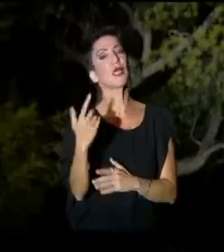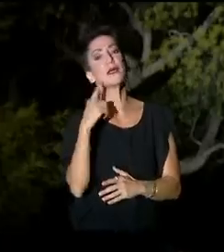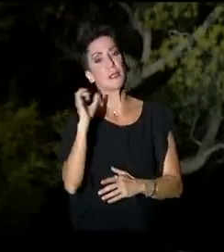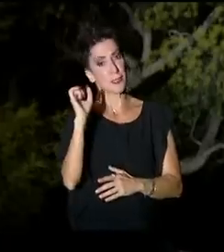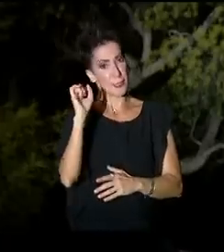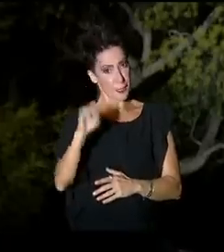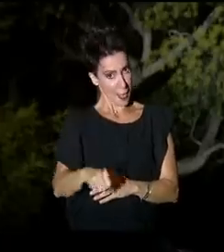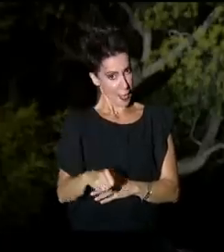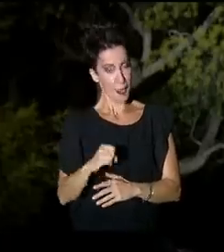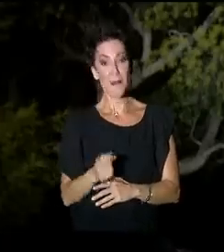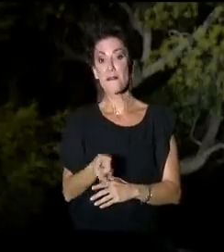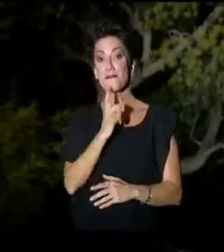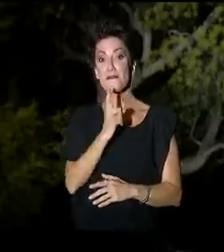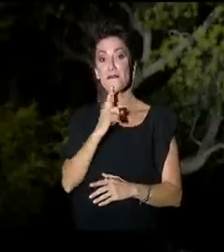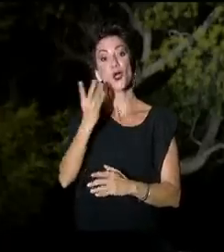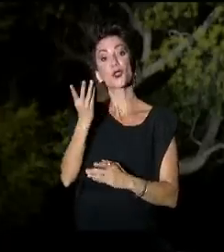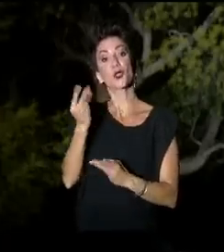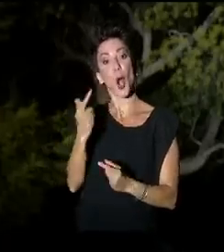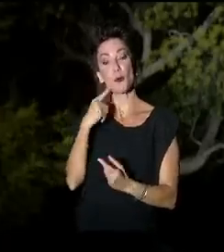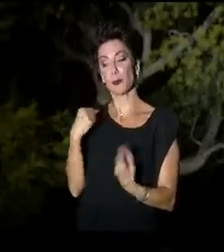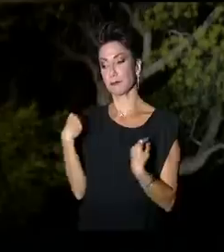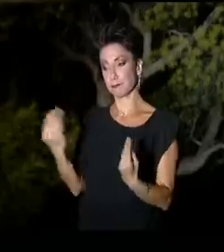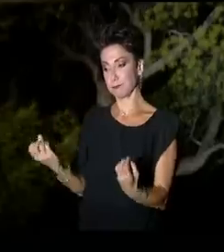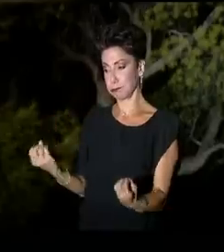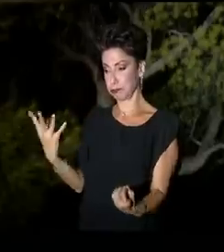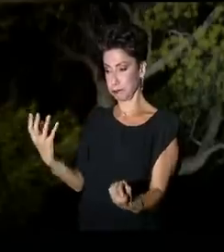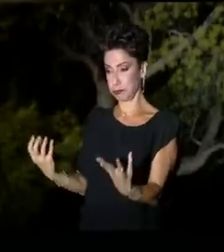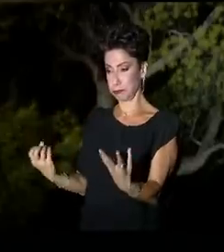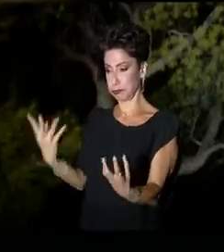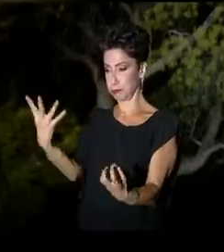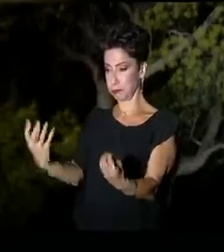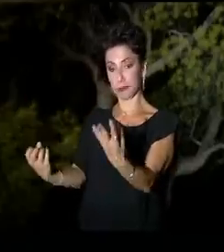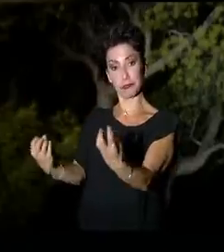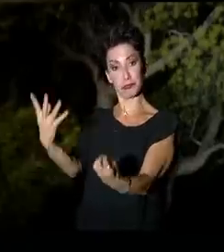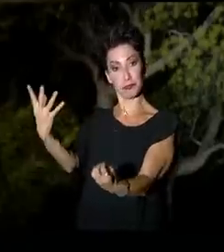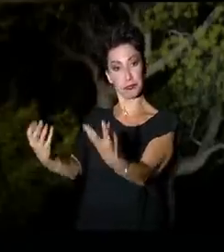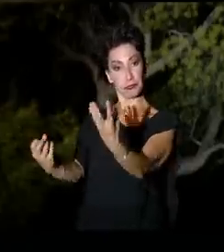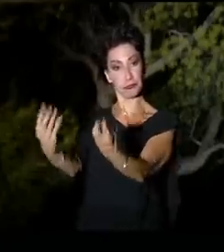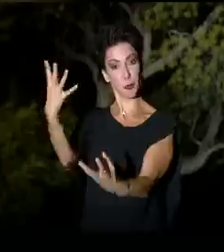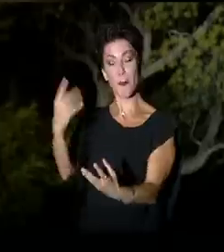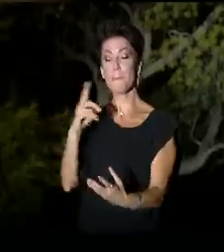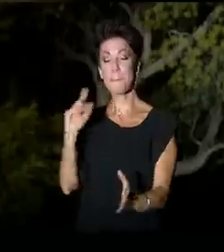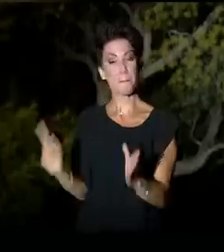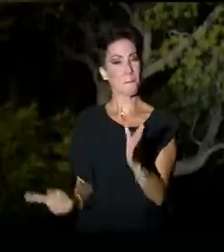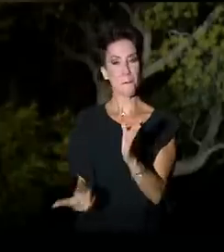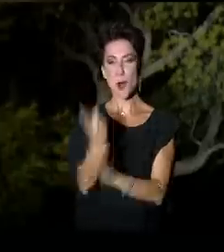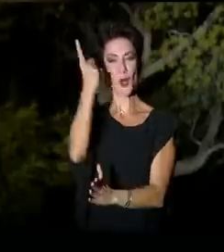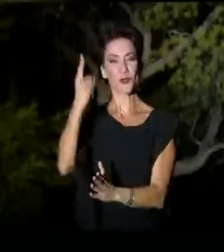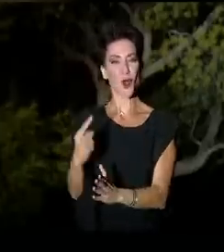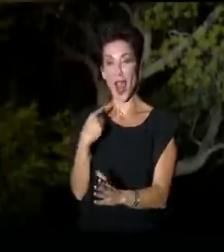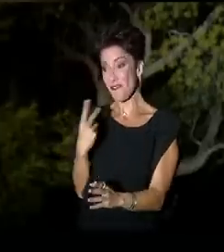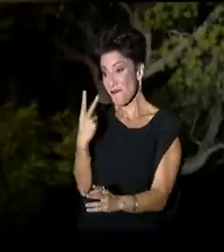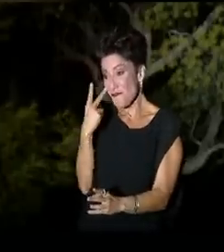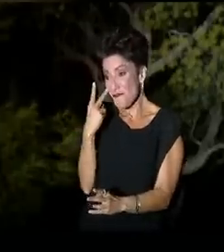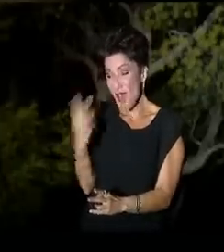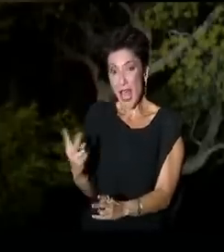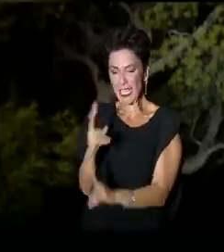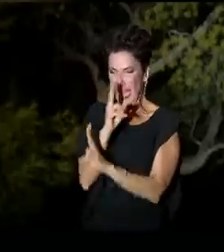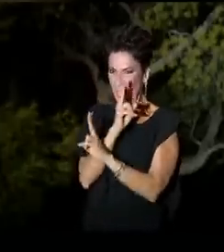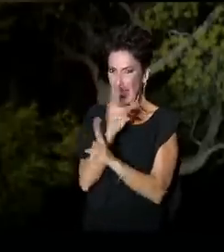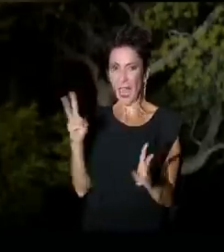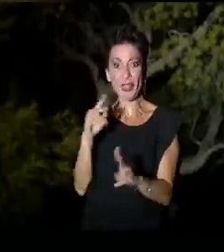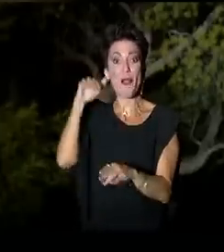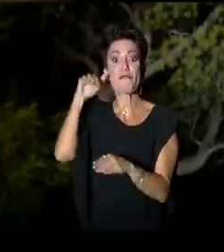επανατοποθέτηση των προβολέων, για πρώτη φορά θα είναι ορατά και τις